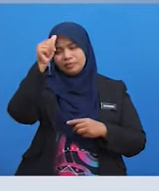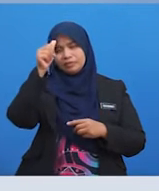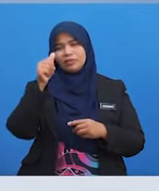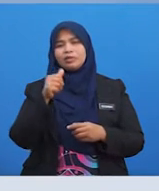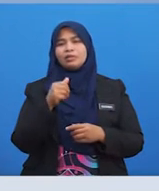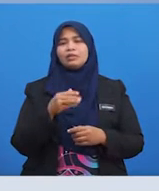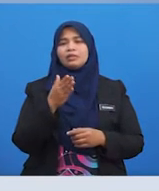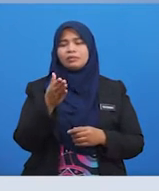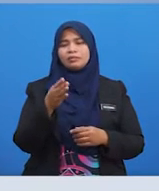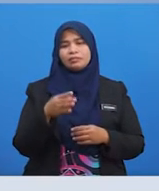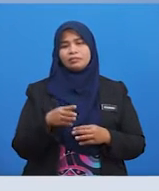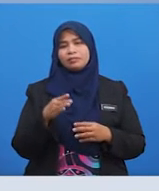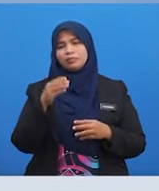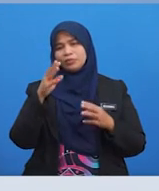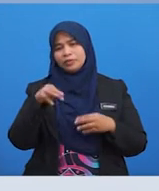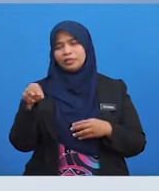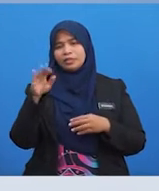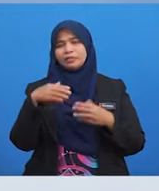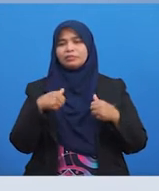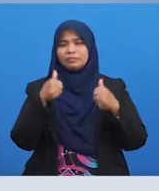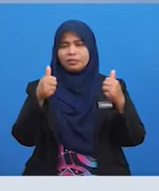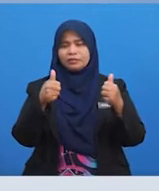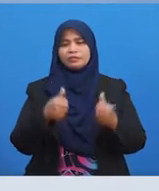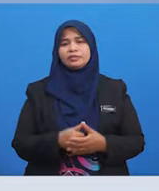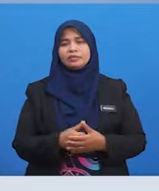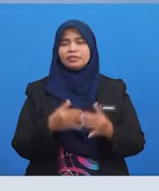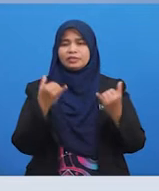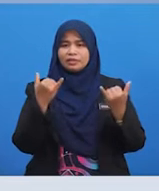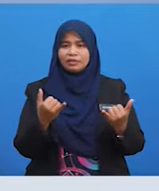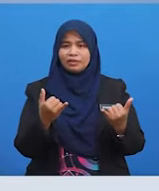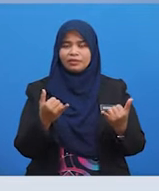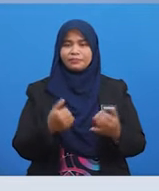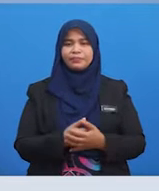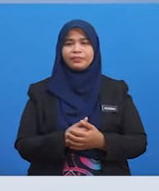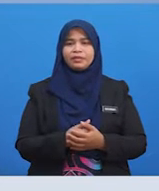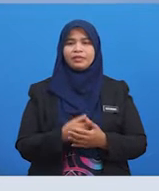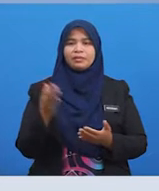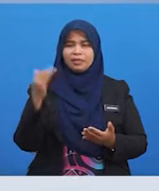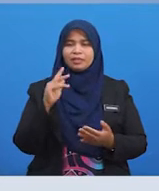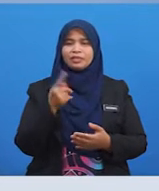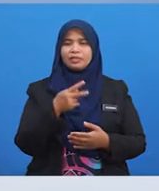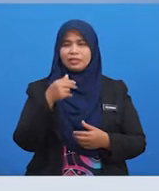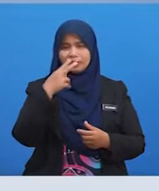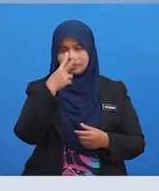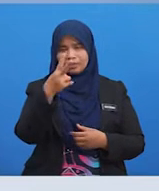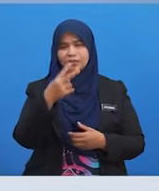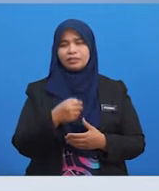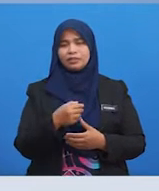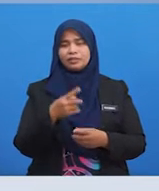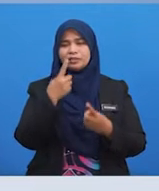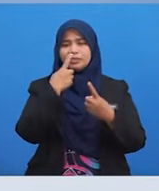Alhamdulillah, kamu memang murid yang hebat. Sekarang, mari kita